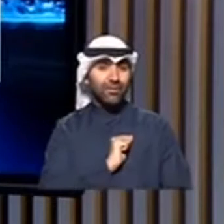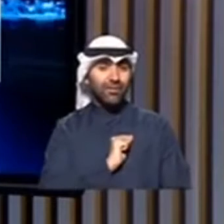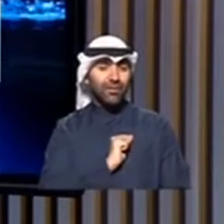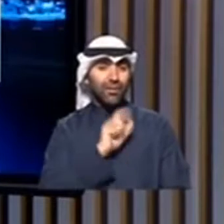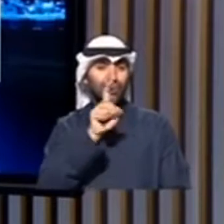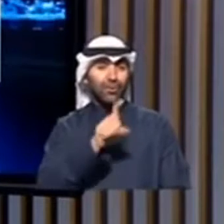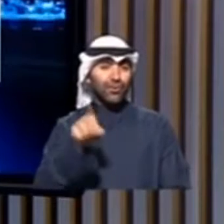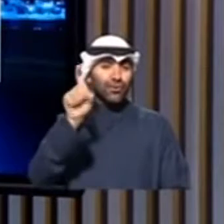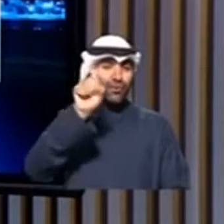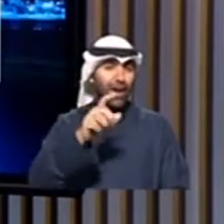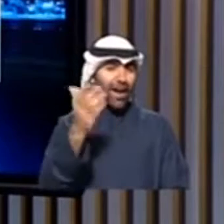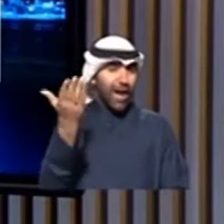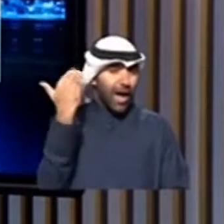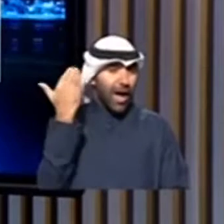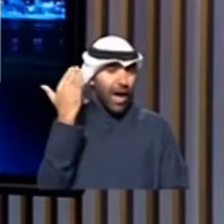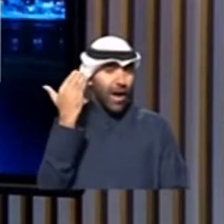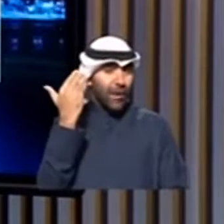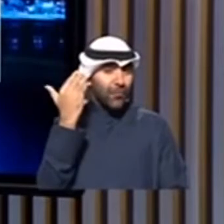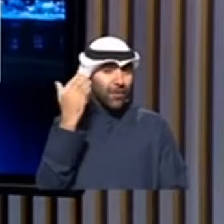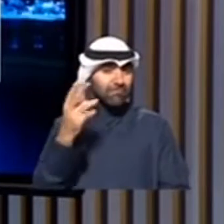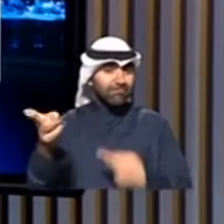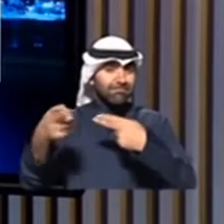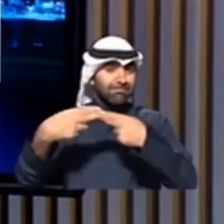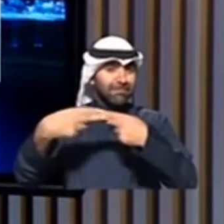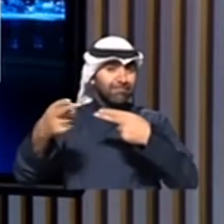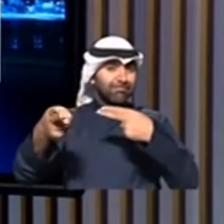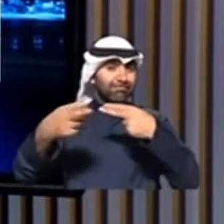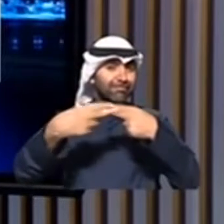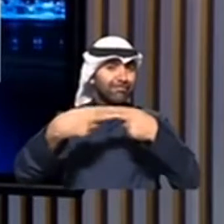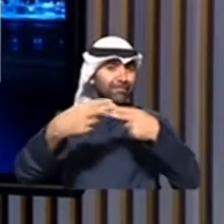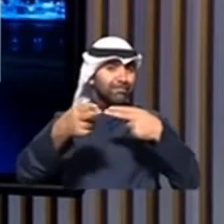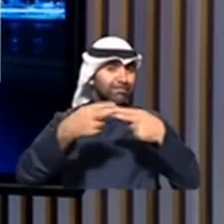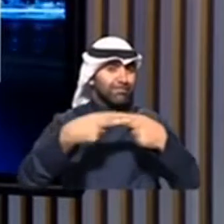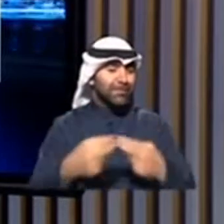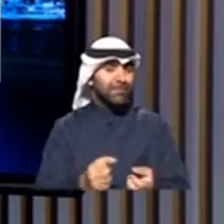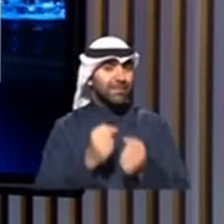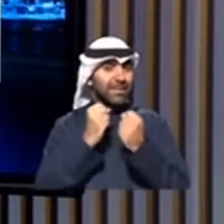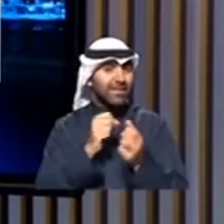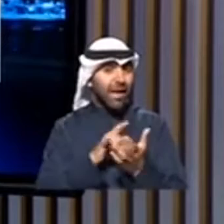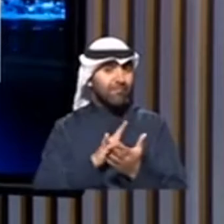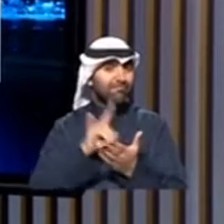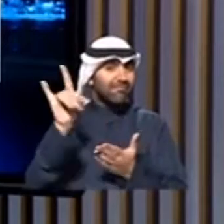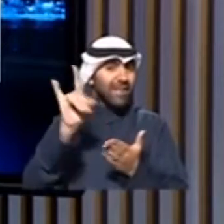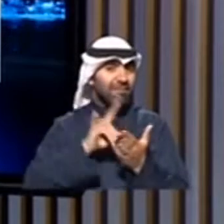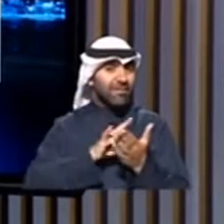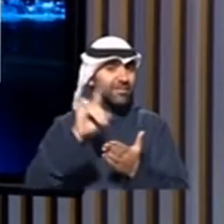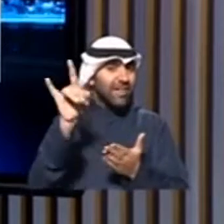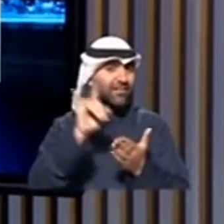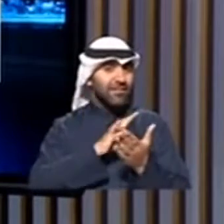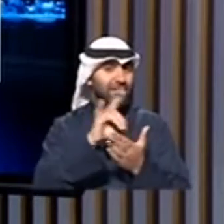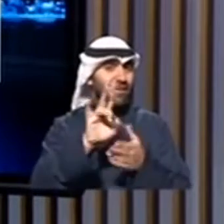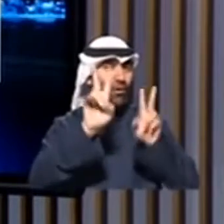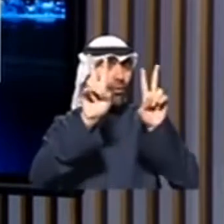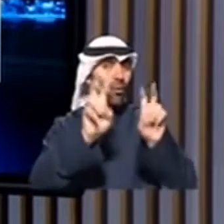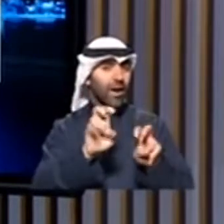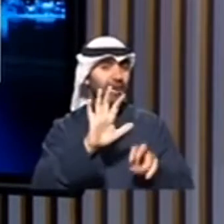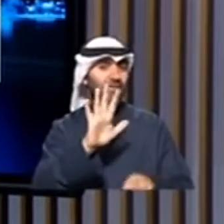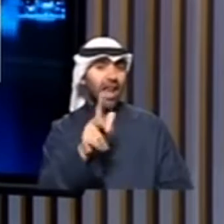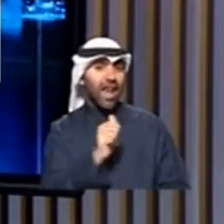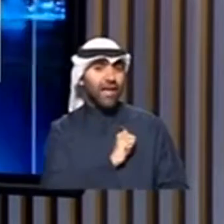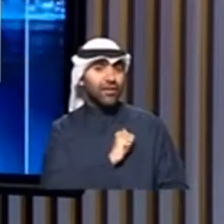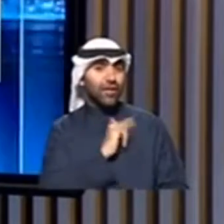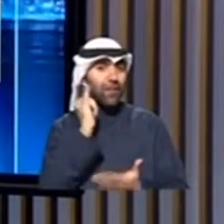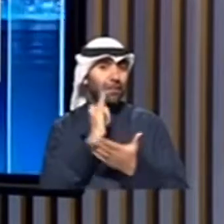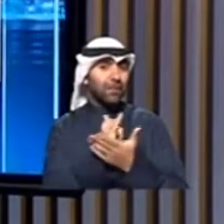بعد تأجيل تصفيات الكأس العالم والبطولات القارية والدولية، سعت الهيئة واللجنة الثلاثية كذلك من